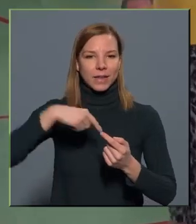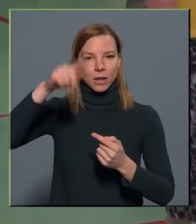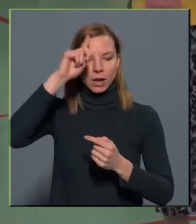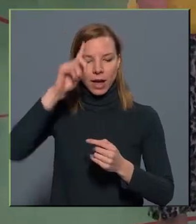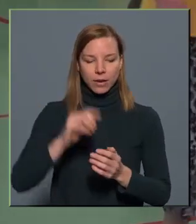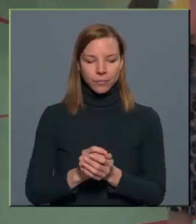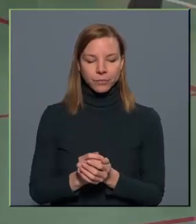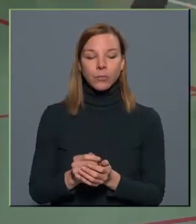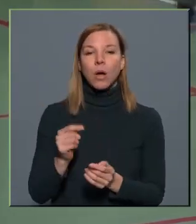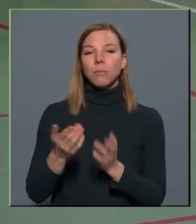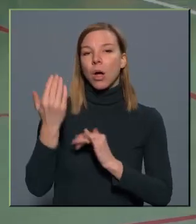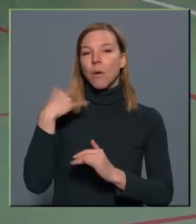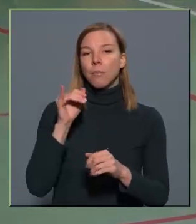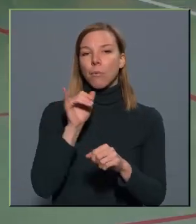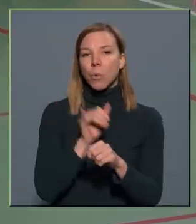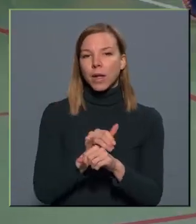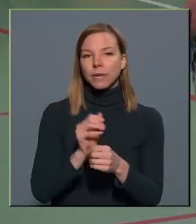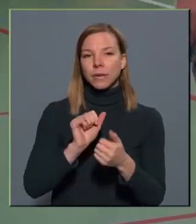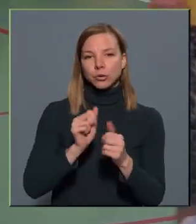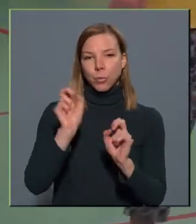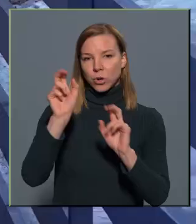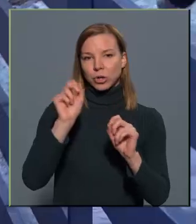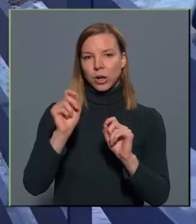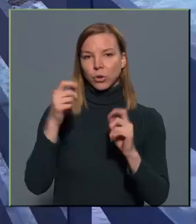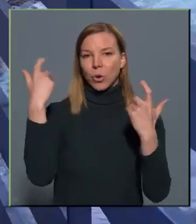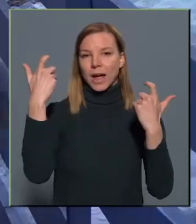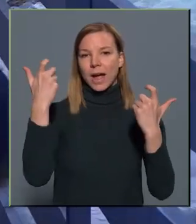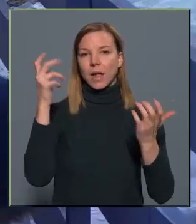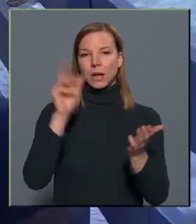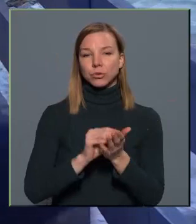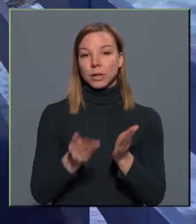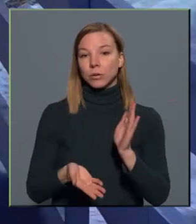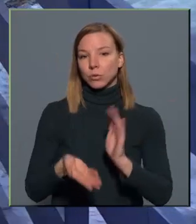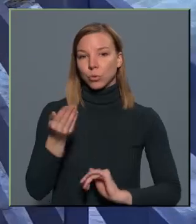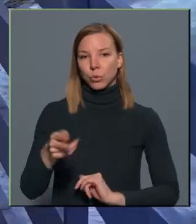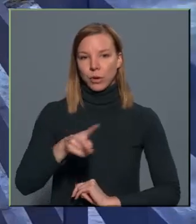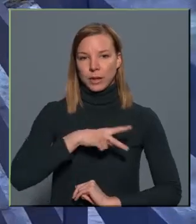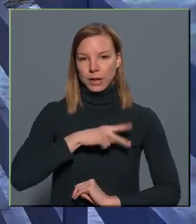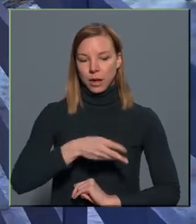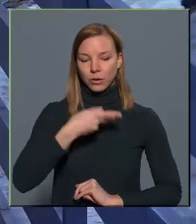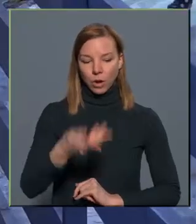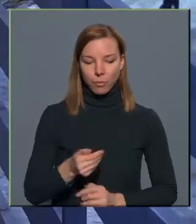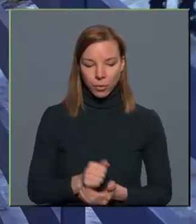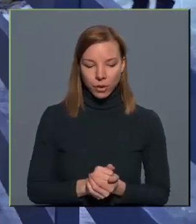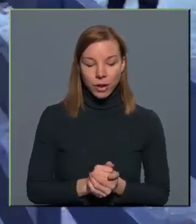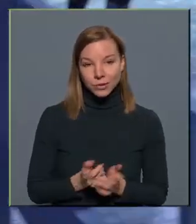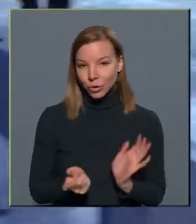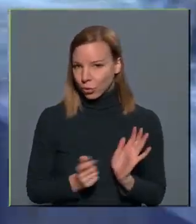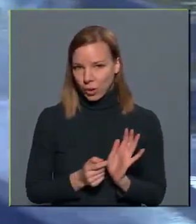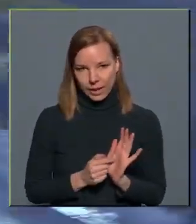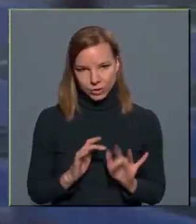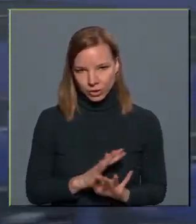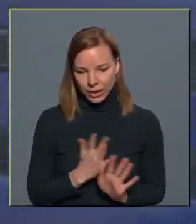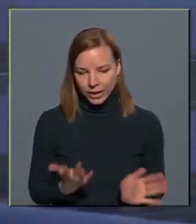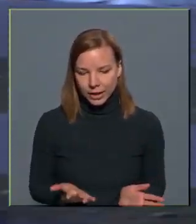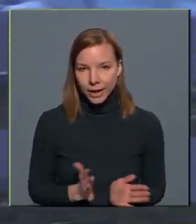gála estjén külön díjat kapott a szabadidő sporttevékenységek díjazottjai között, és hát kötelességünknek éreztünk, hogyha már az önkormányzat előtt